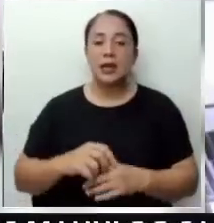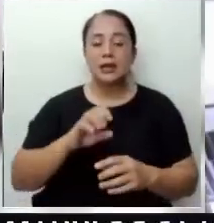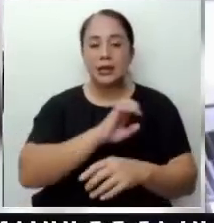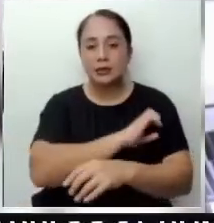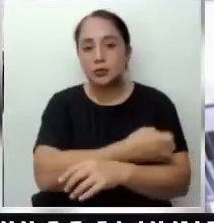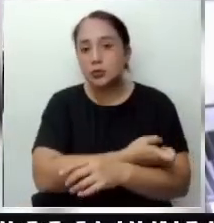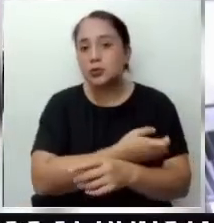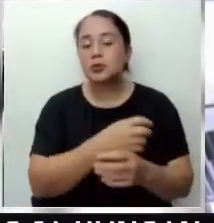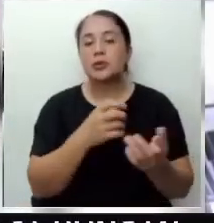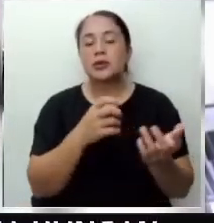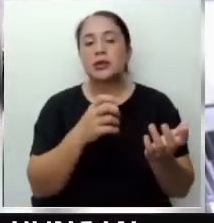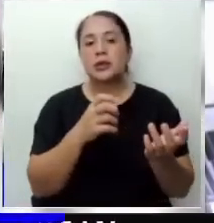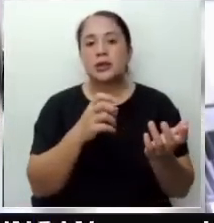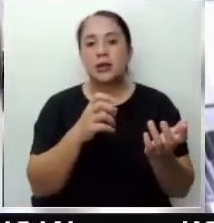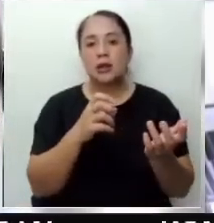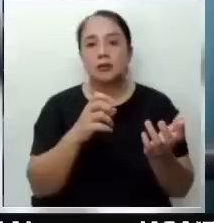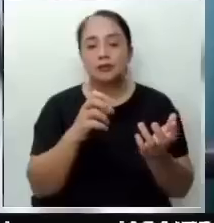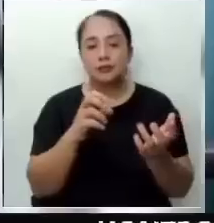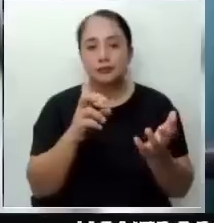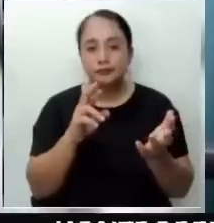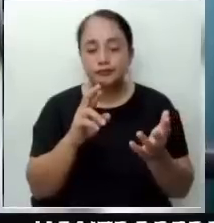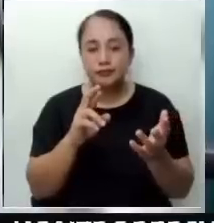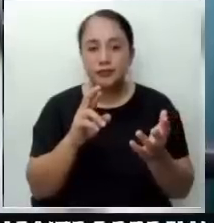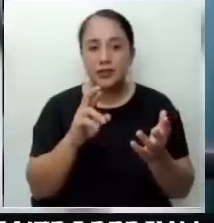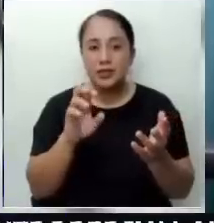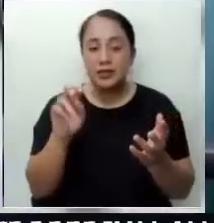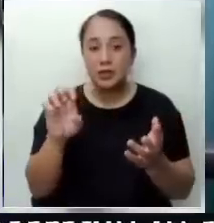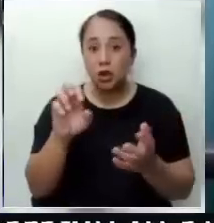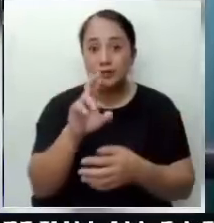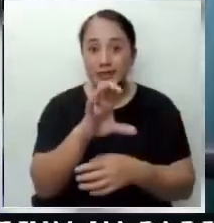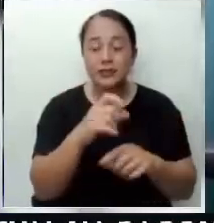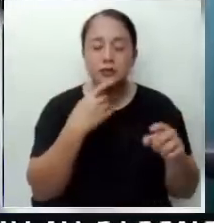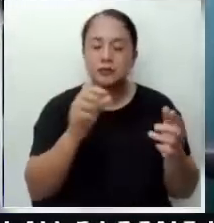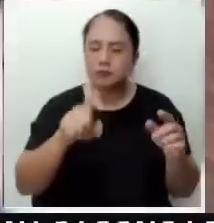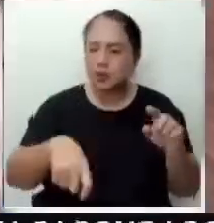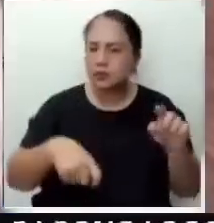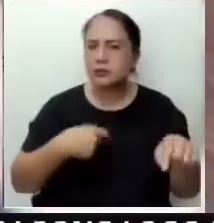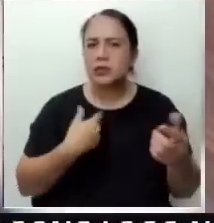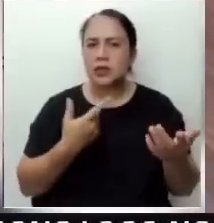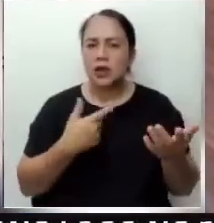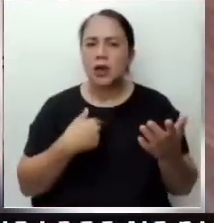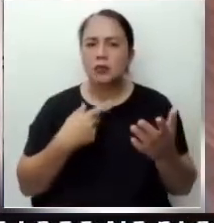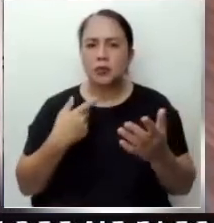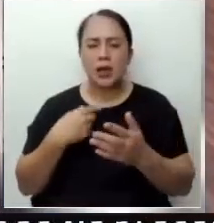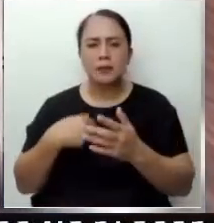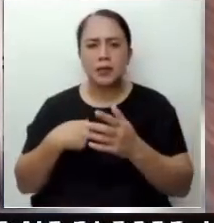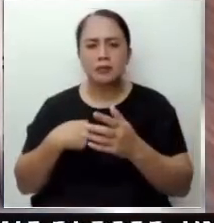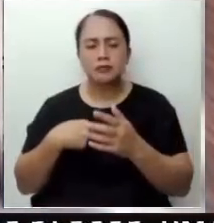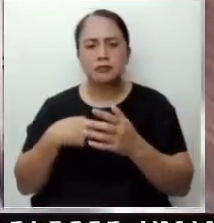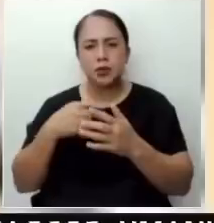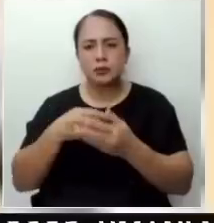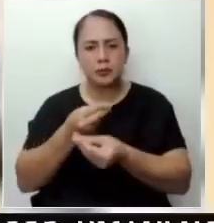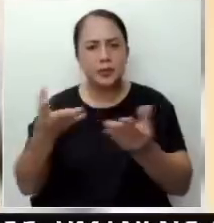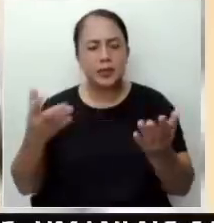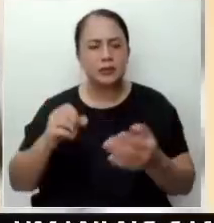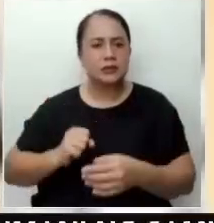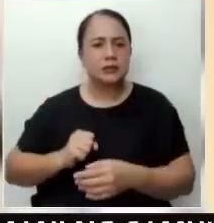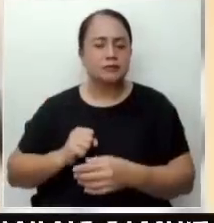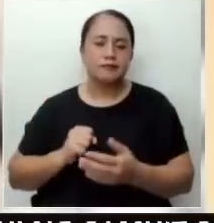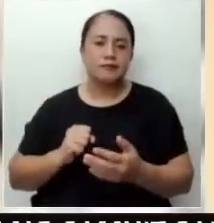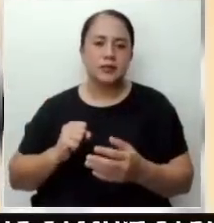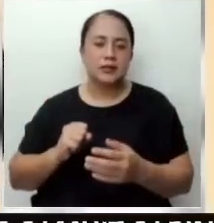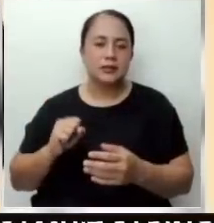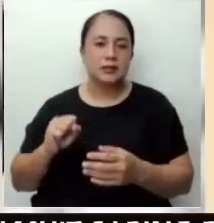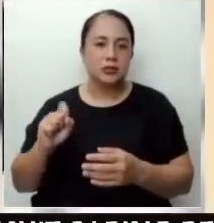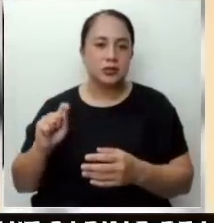ang maliit umanong buwis ng NGCP kahit malaki naman ang dividendong pinamimigay sa stockholder. Lumabas